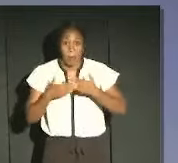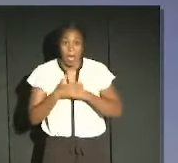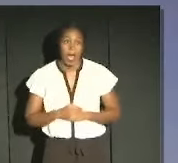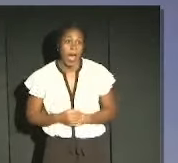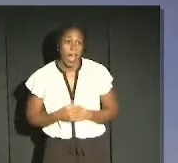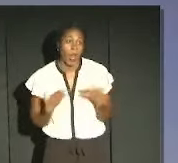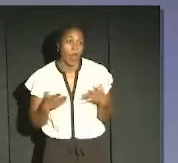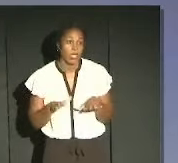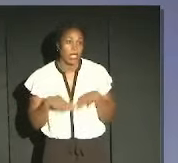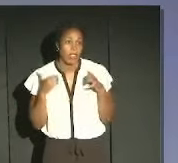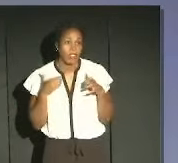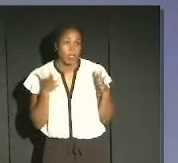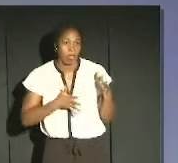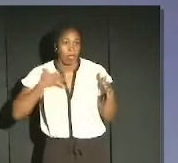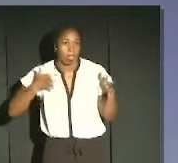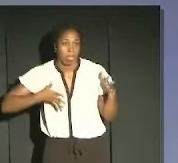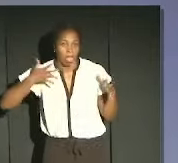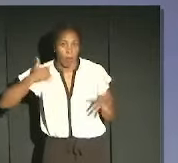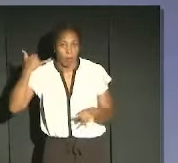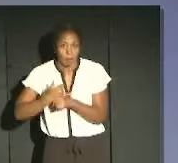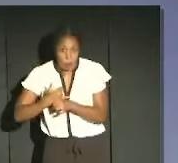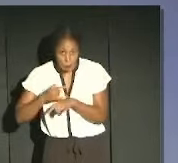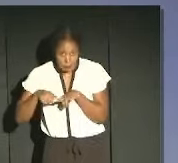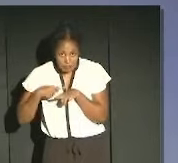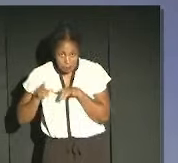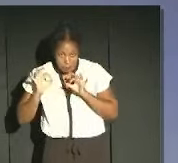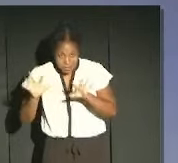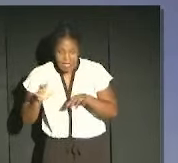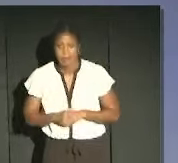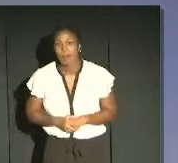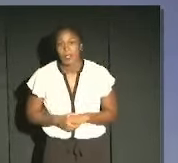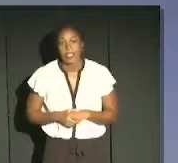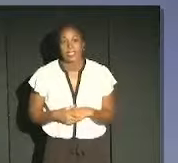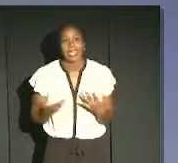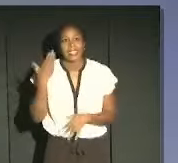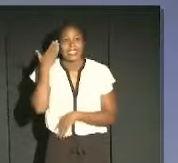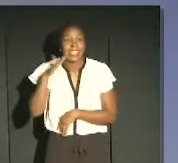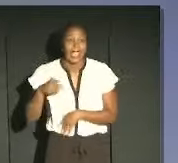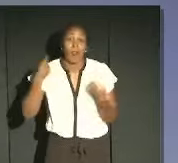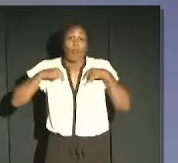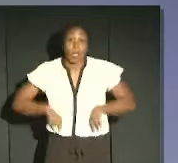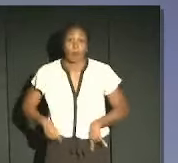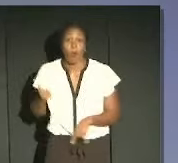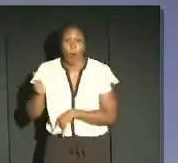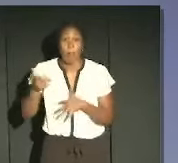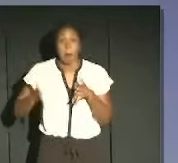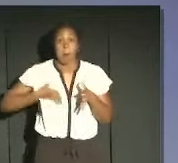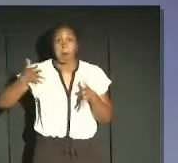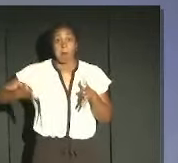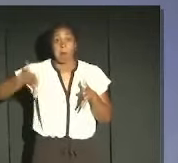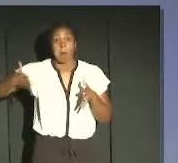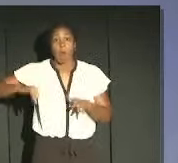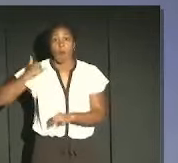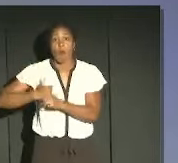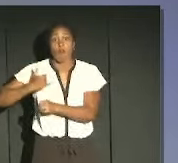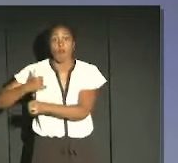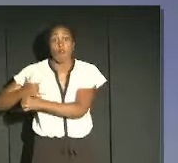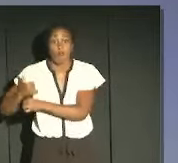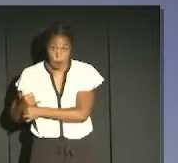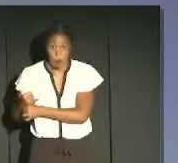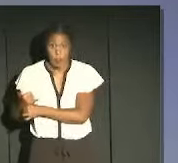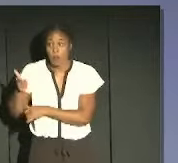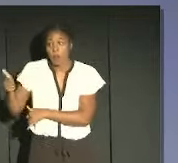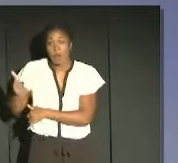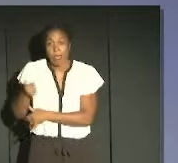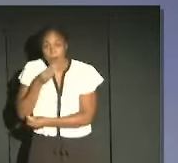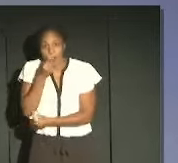raconter une fiction la fiction que nous créer de toute pièces le gouvernement qui consiste à croire que nous